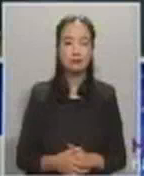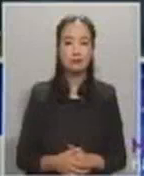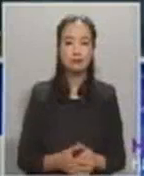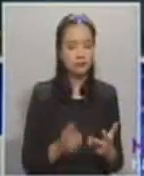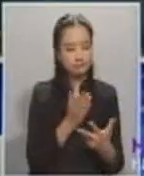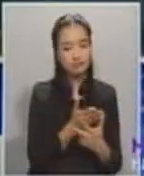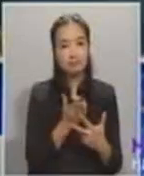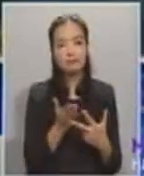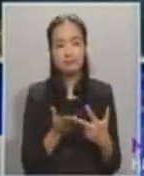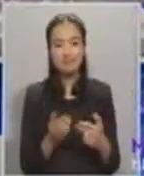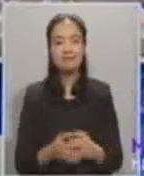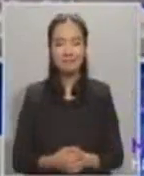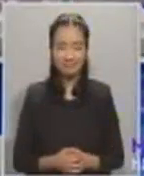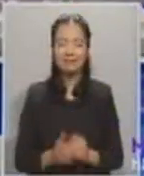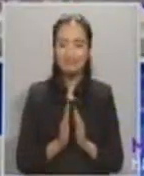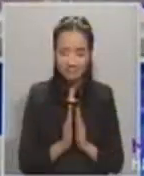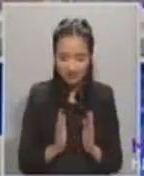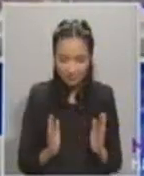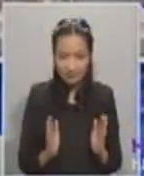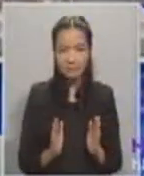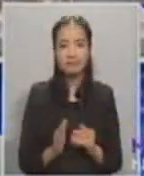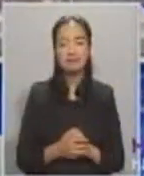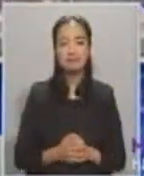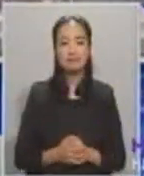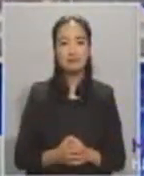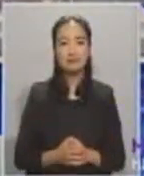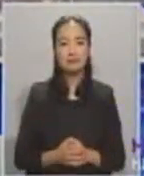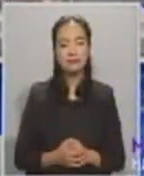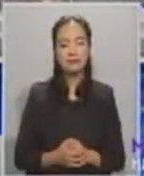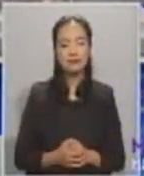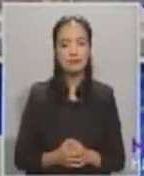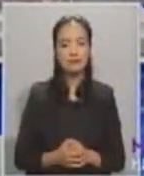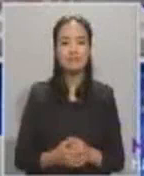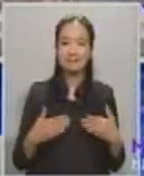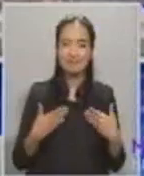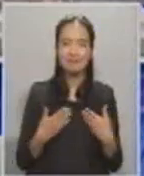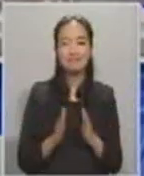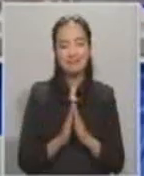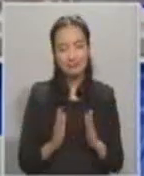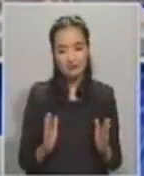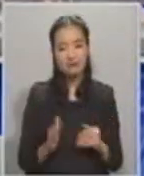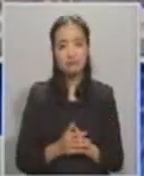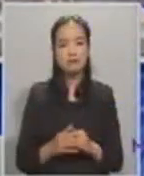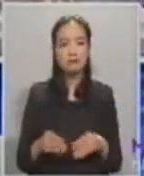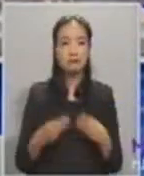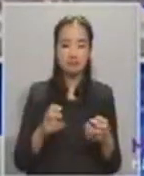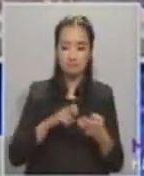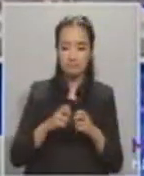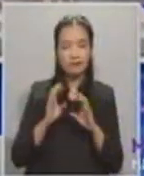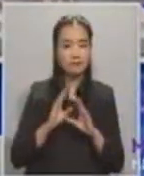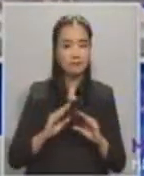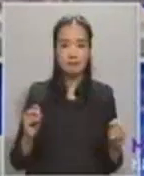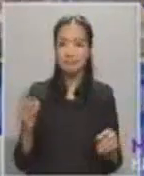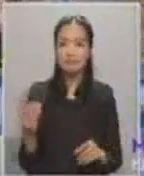ที่ว่านี้แล้ว ครับท่านทูตครับขอบคุณมากนะครับเบื้องต้นสอบถามท่านเพียงเท่านี้นะครับ ขอบคุณ ยินดีครับ ขอบพระคุณมากครับ ก็ขอให้เหตุการณ์คลี่คลายโดย